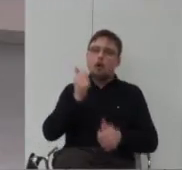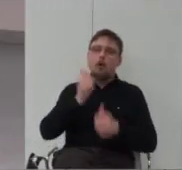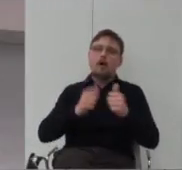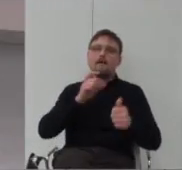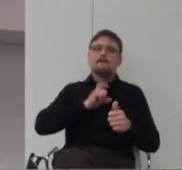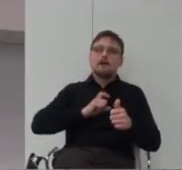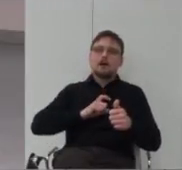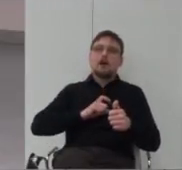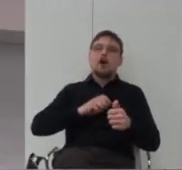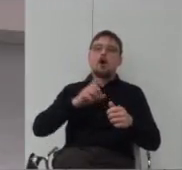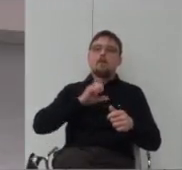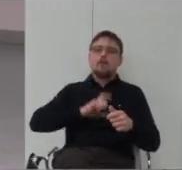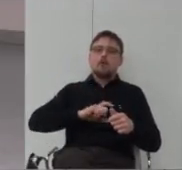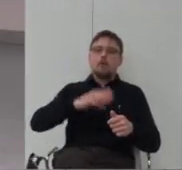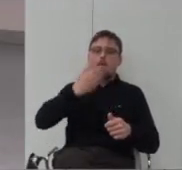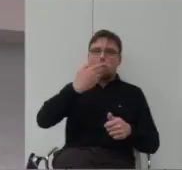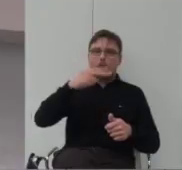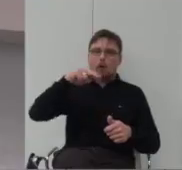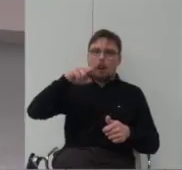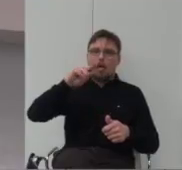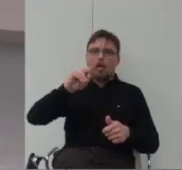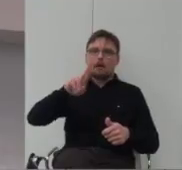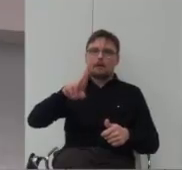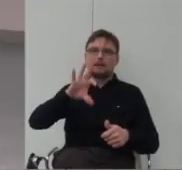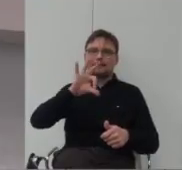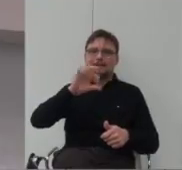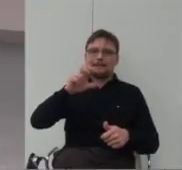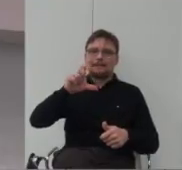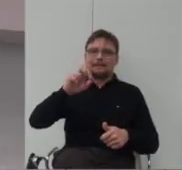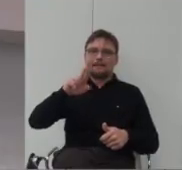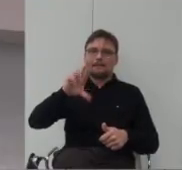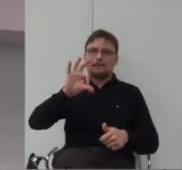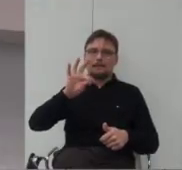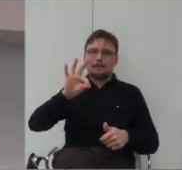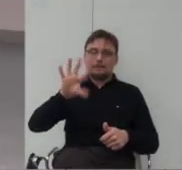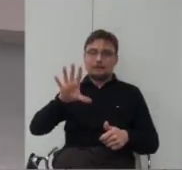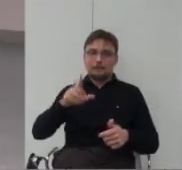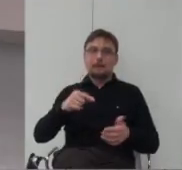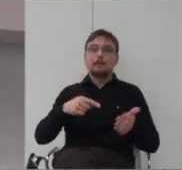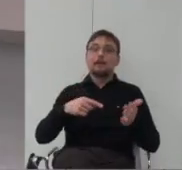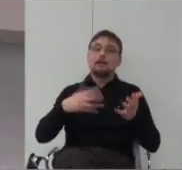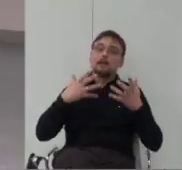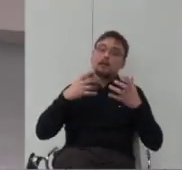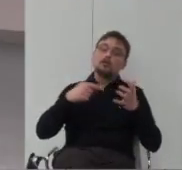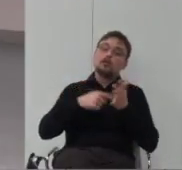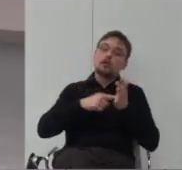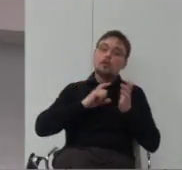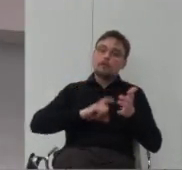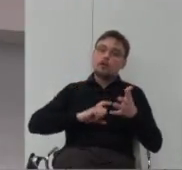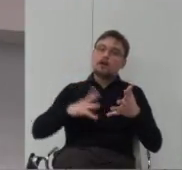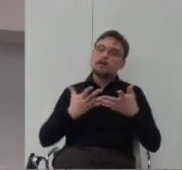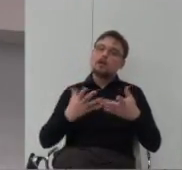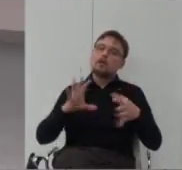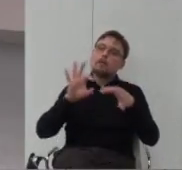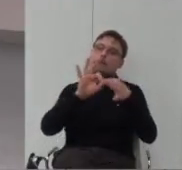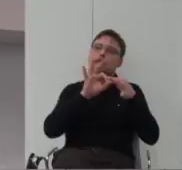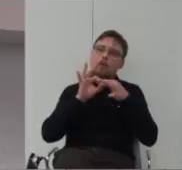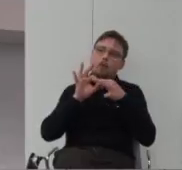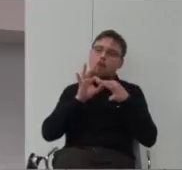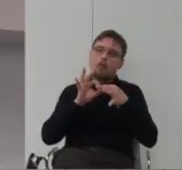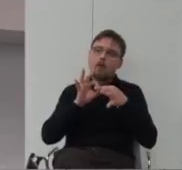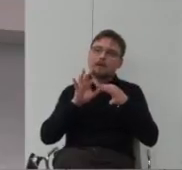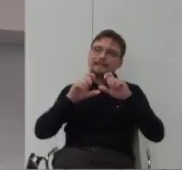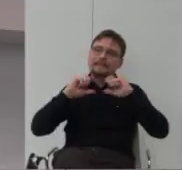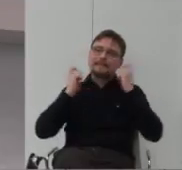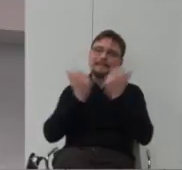2. Również został rozpisany konkurs wygrany przez biuro Müller-Sigrist, które z uwagi na to, że jest